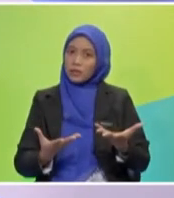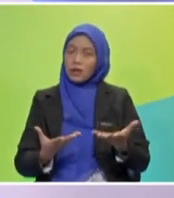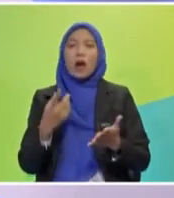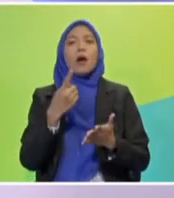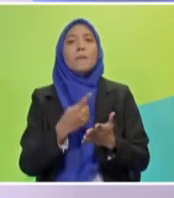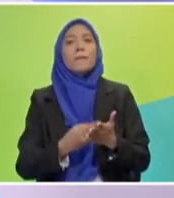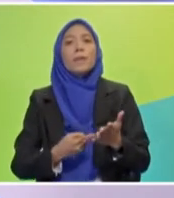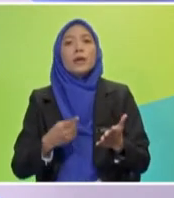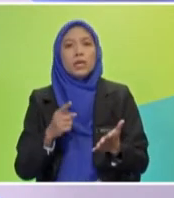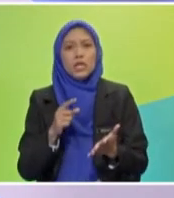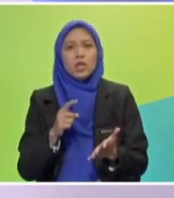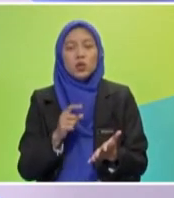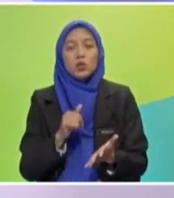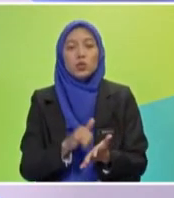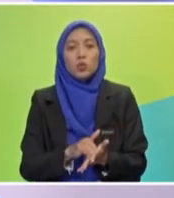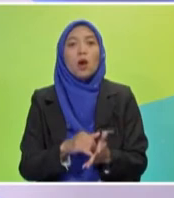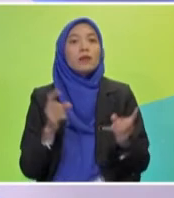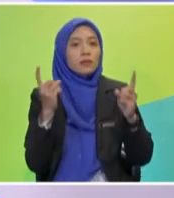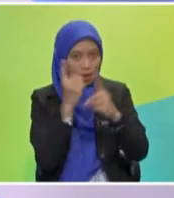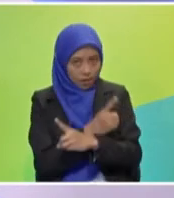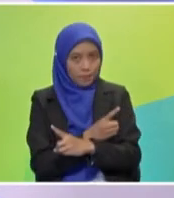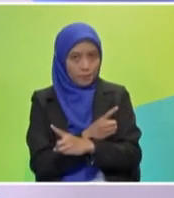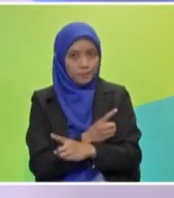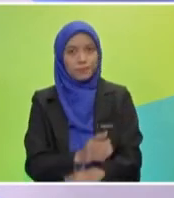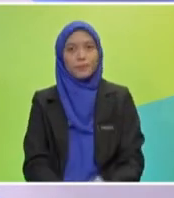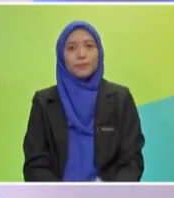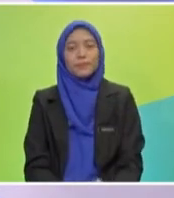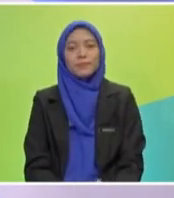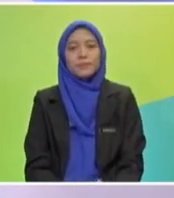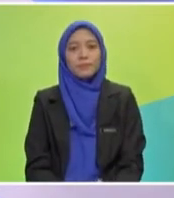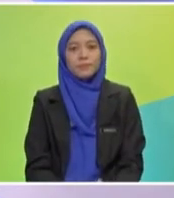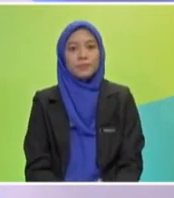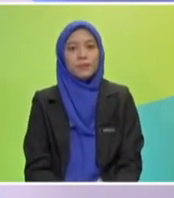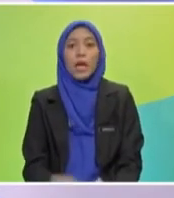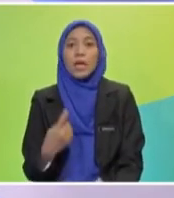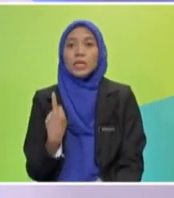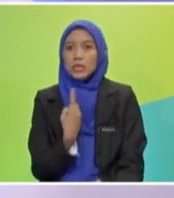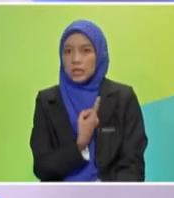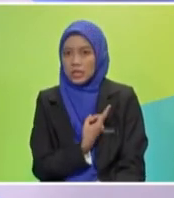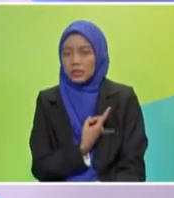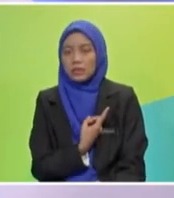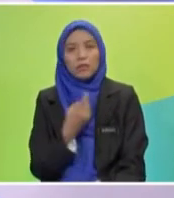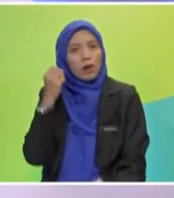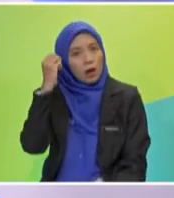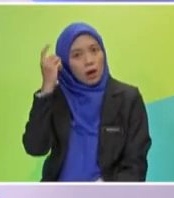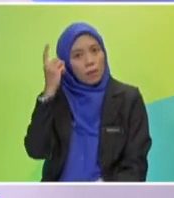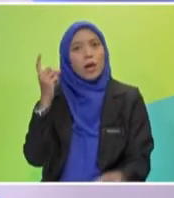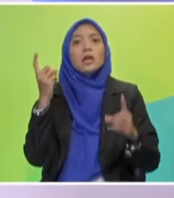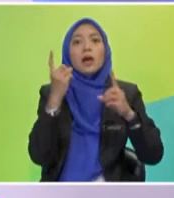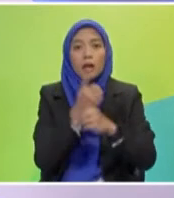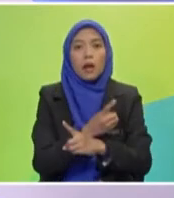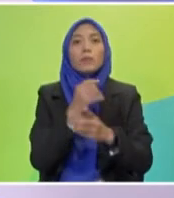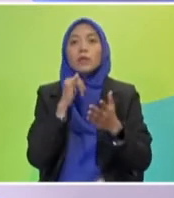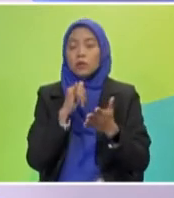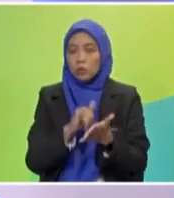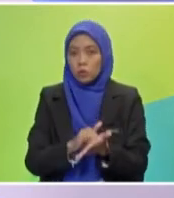proses dan konsep darab itu berlaku. Baik. Okay. Jadi di permulaannya kita fahami bahawa darab itu